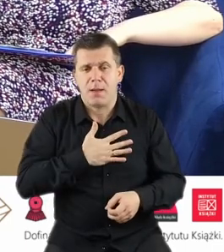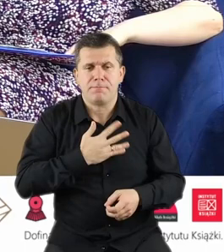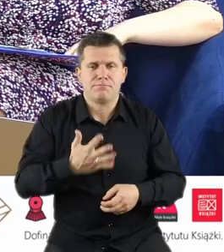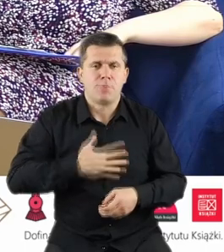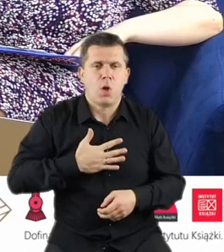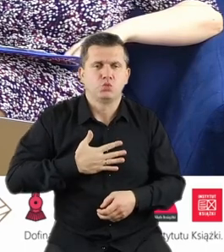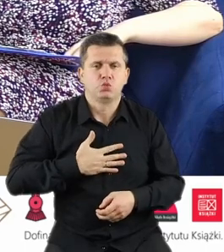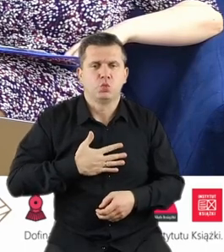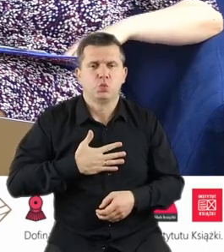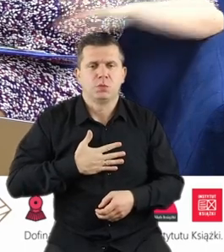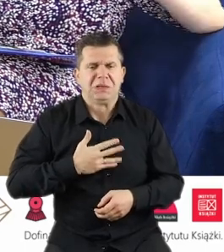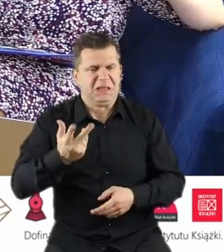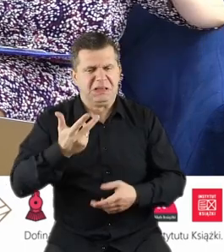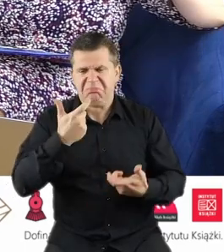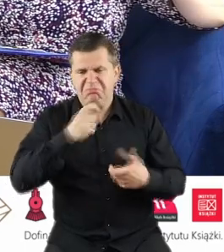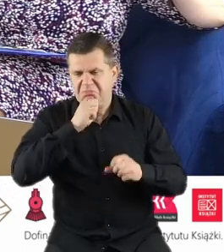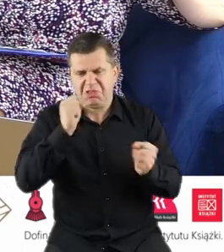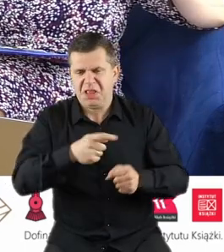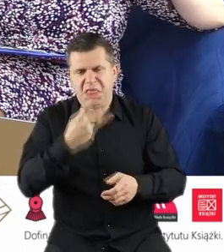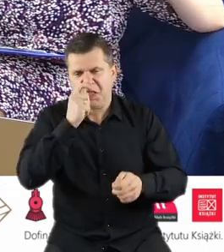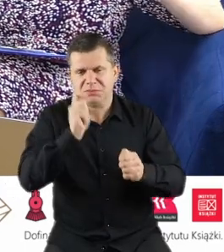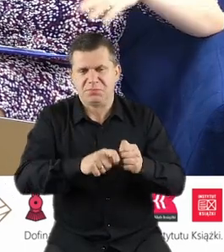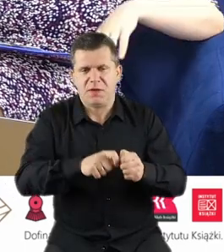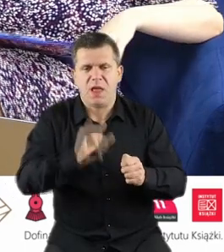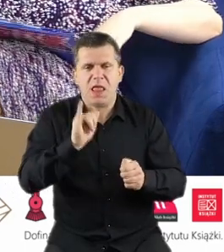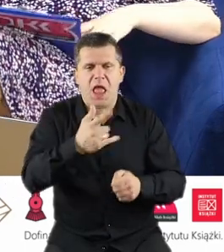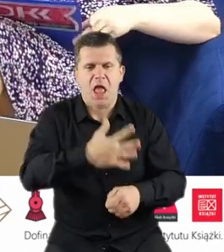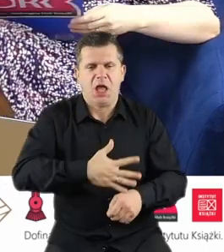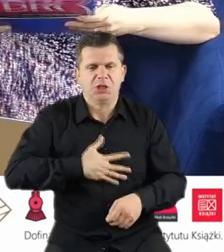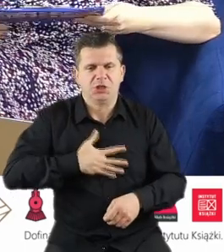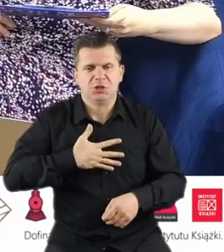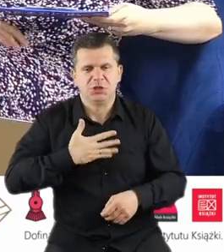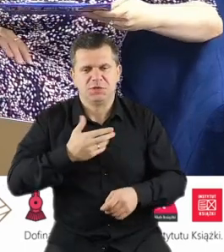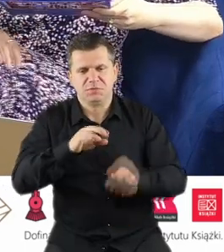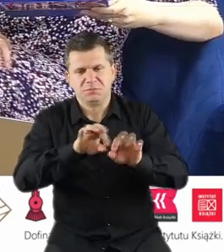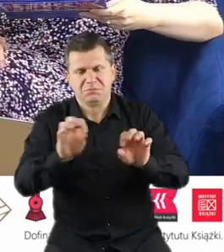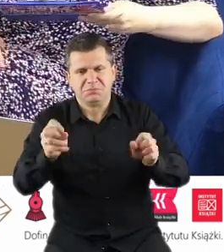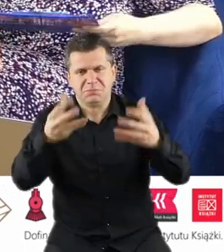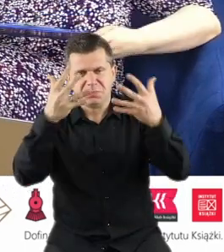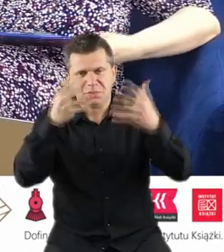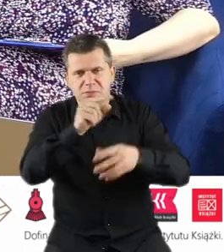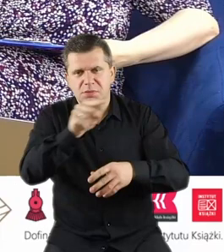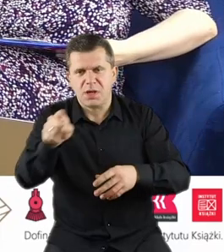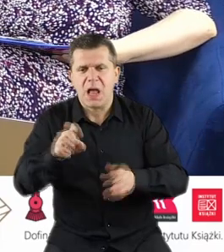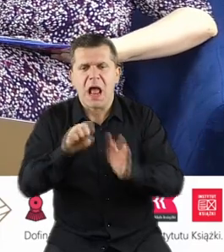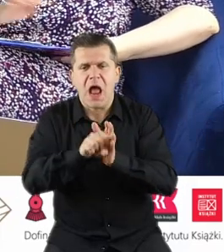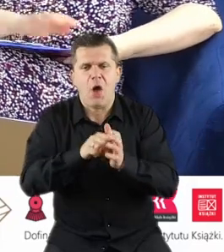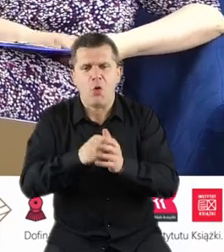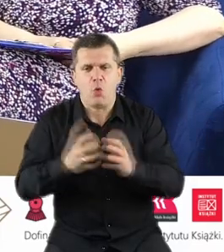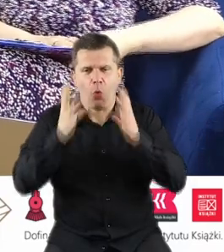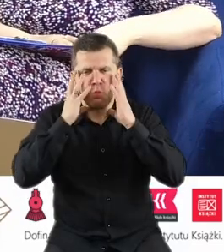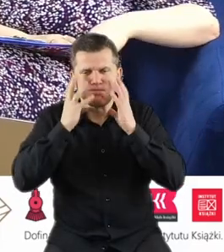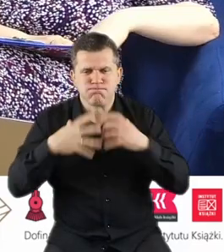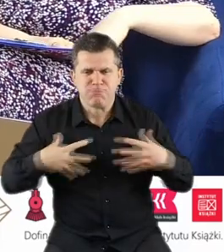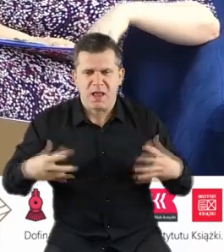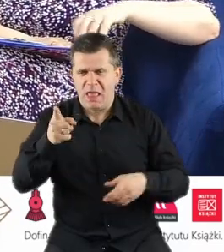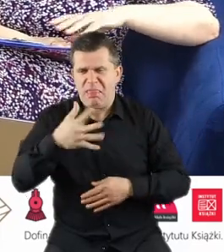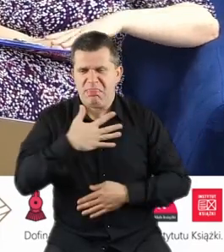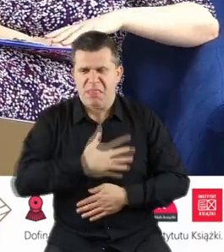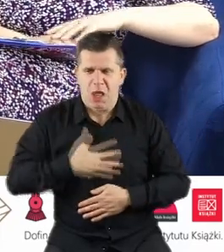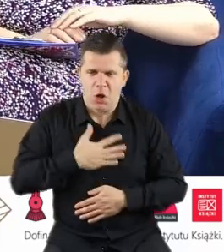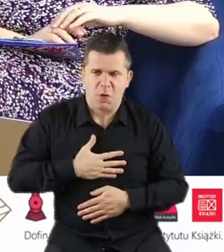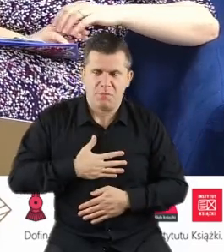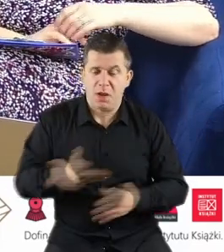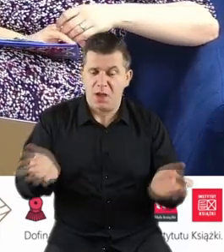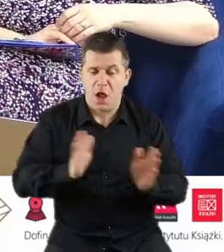nikt tego nie sprawdzi, więc sobie wpiszemy, jaka to dziwna wysypka nam wyskoczyła, ile przytyła tam ta aktorka, której nie lubimy. W